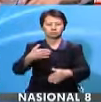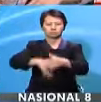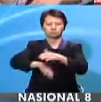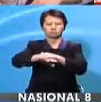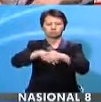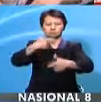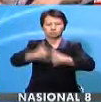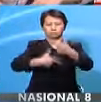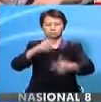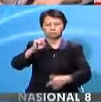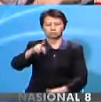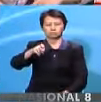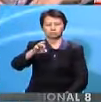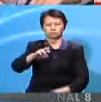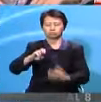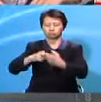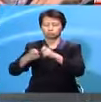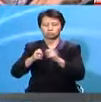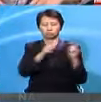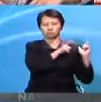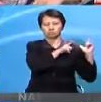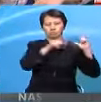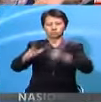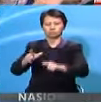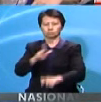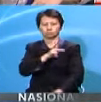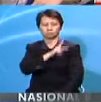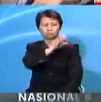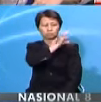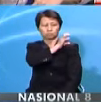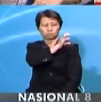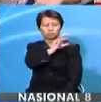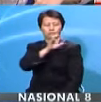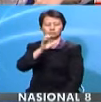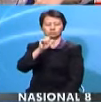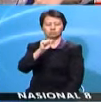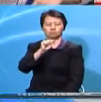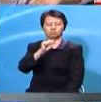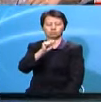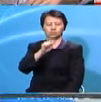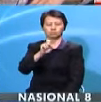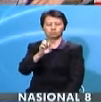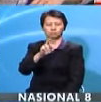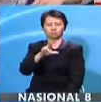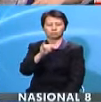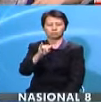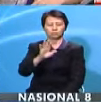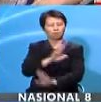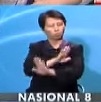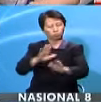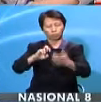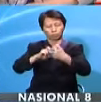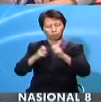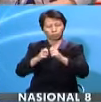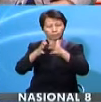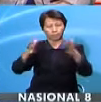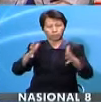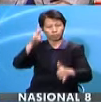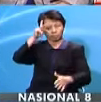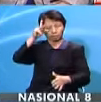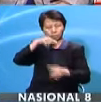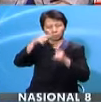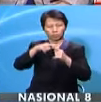Bola sepak Liga Super, kontroversi peletakan jawatan ketua jurulatih Azrai Kaur Abdullah tampak bukan masalah besar buat The Red Warrior